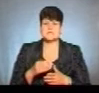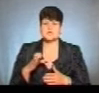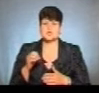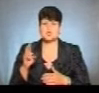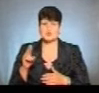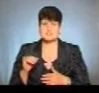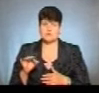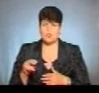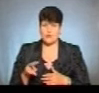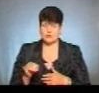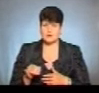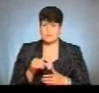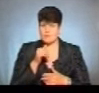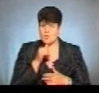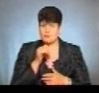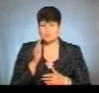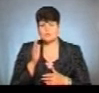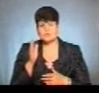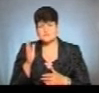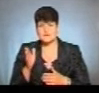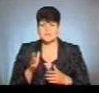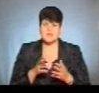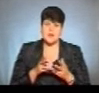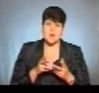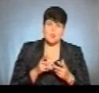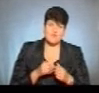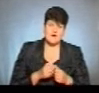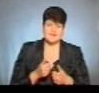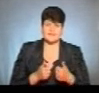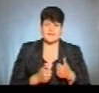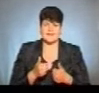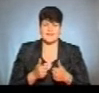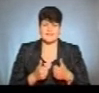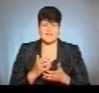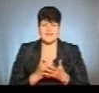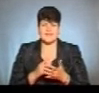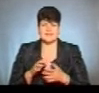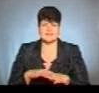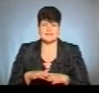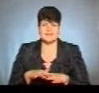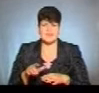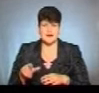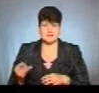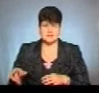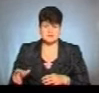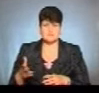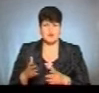беруться прогнозувати, так, рахувати рейтинги кандидатів-мажоритарників, і чи ви